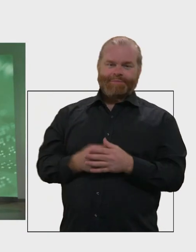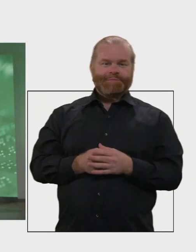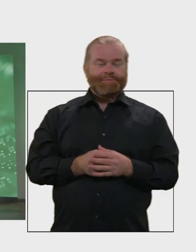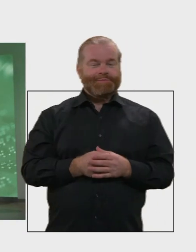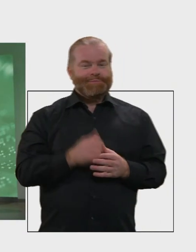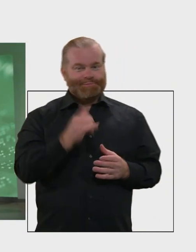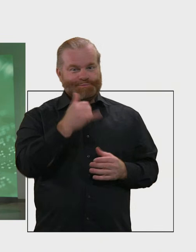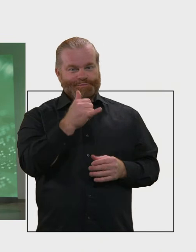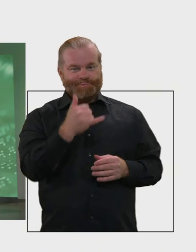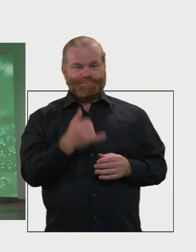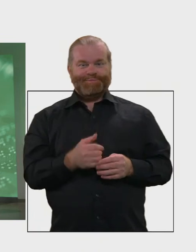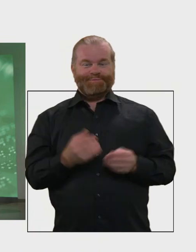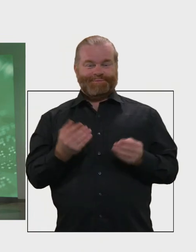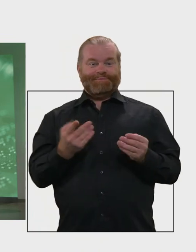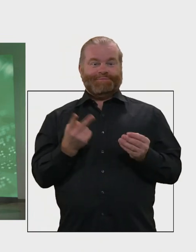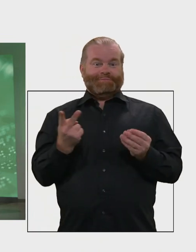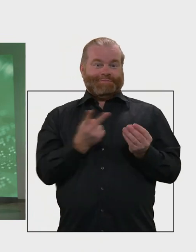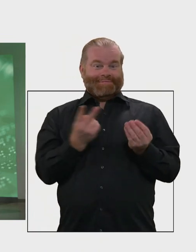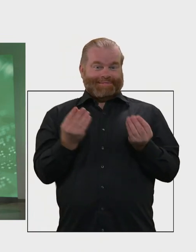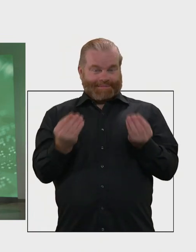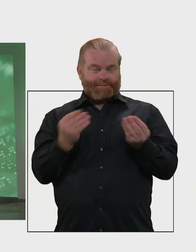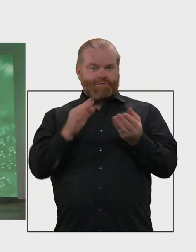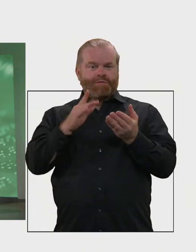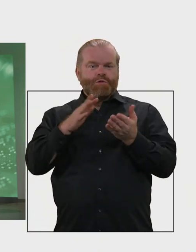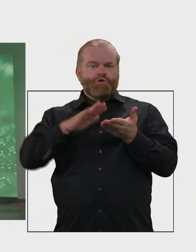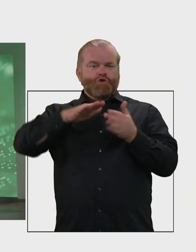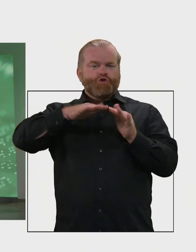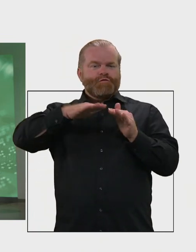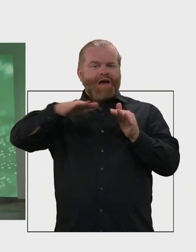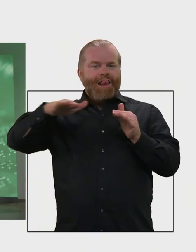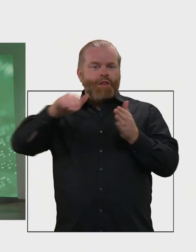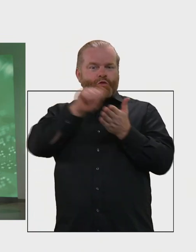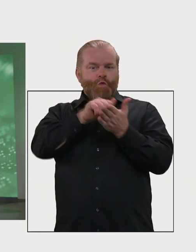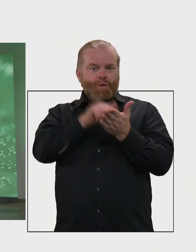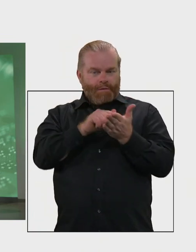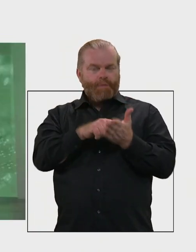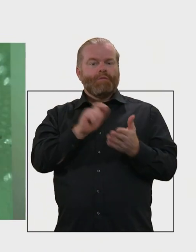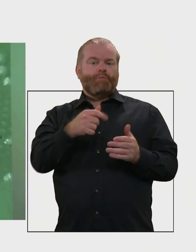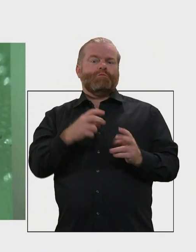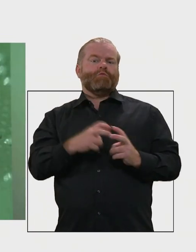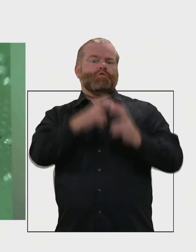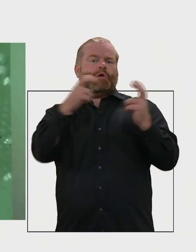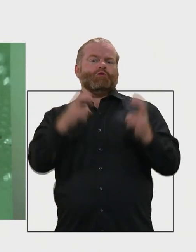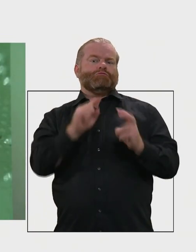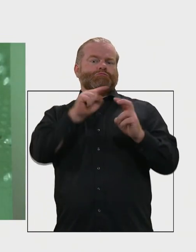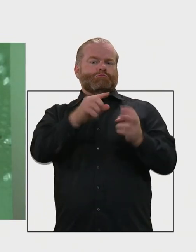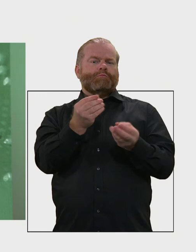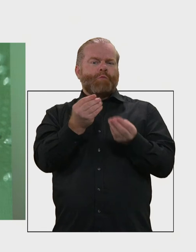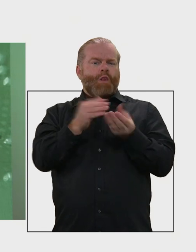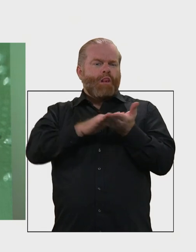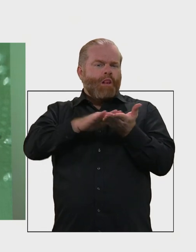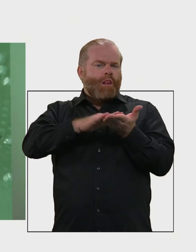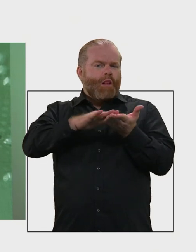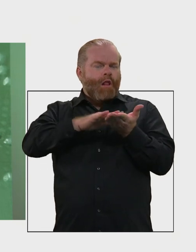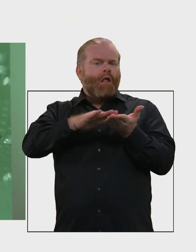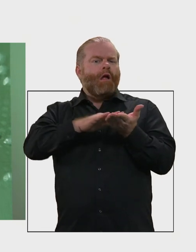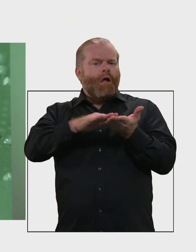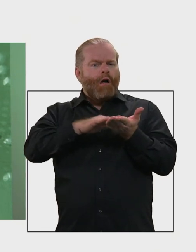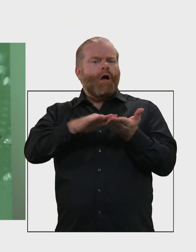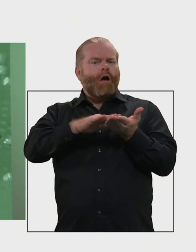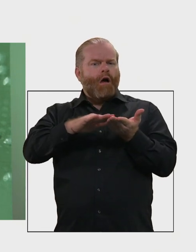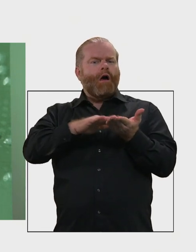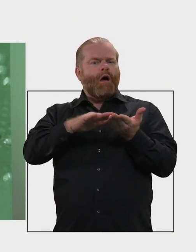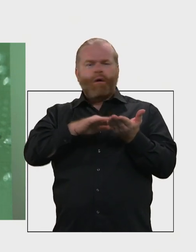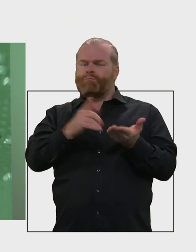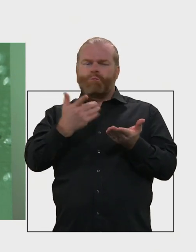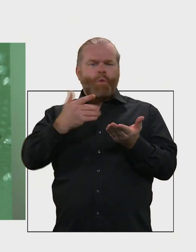Ruhe nach der Veranstaltung zu Hause tasten und sich, so oft Sie mögen, die Hörbeispiele auf der Website noch einmal anhören. Okay. Und wir